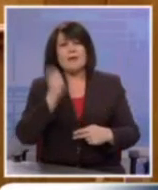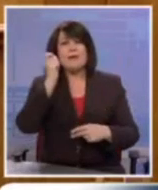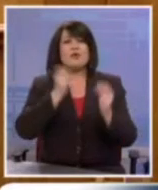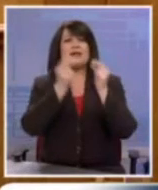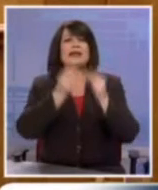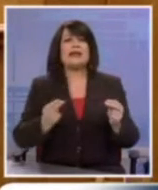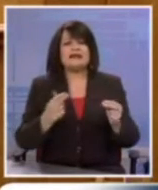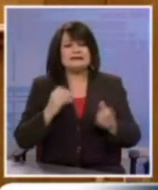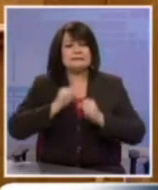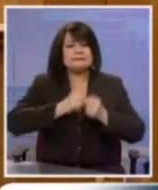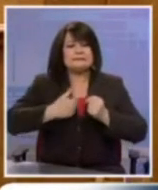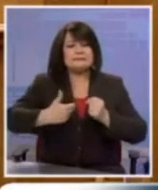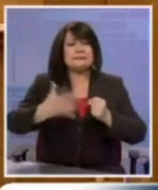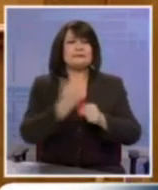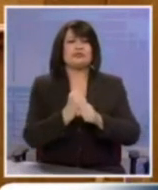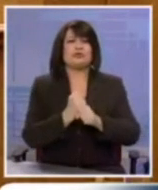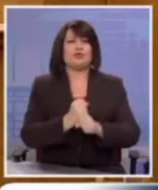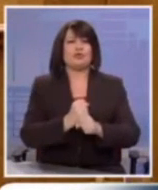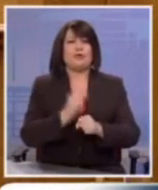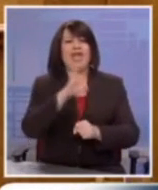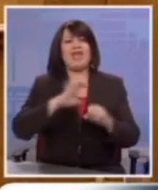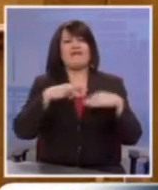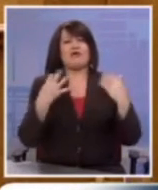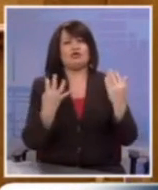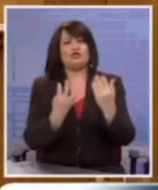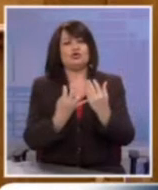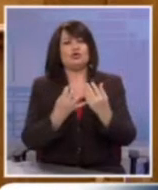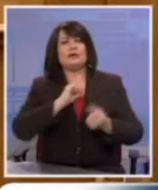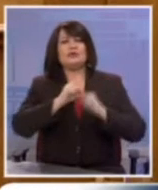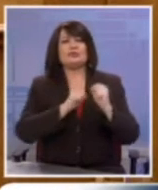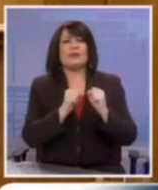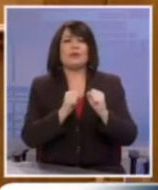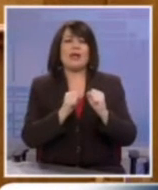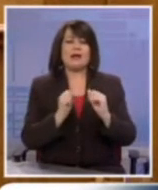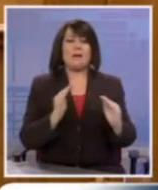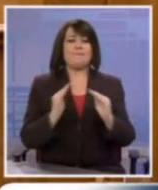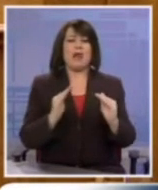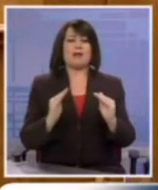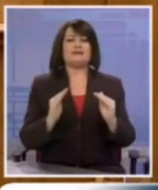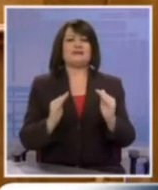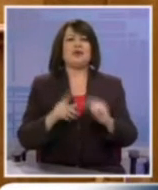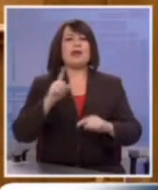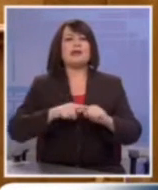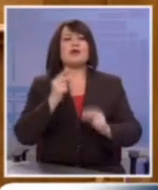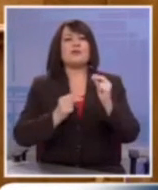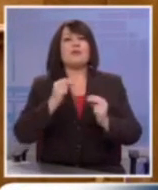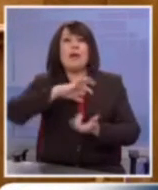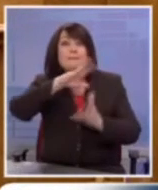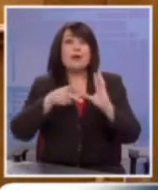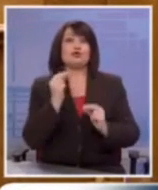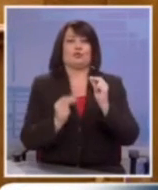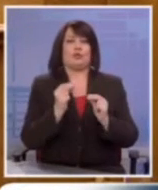επιτυχάνουμε τόσο καιρό. Μέσα και έξω από την Ευρωζώνη δημιουργούμε ένα πλαίσιο ούτως ώστε το ελληνικό πρόβλημα να είναι ένα παγκόσμιο